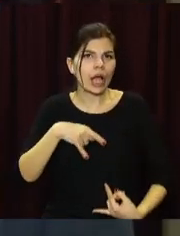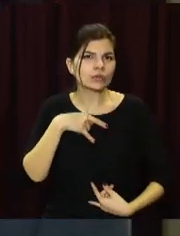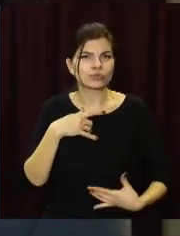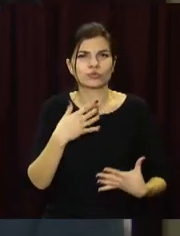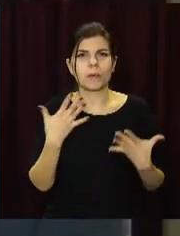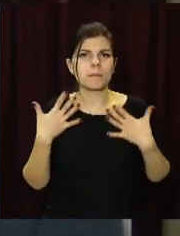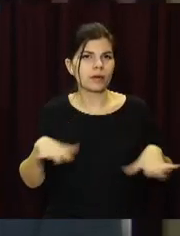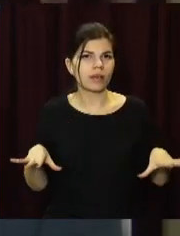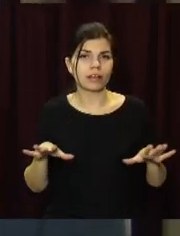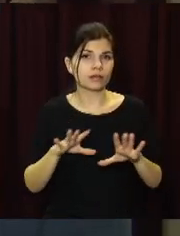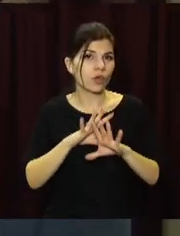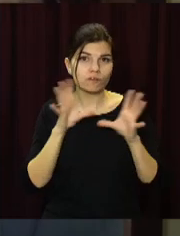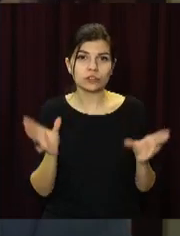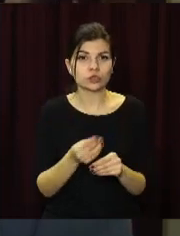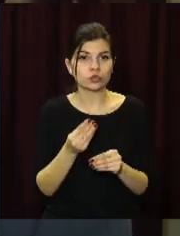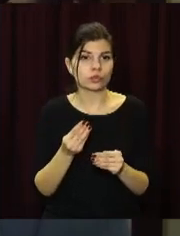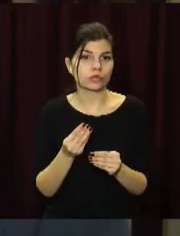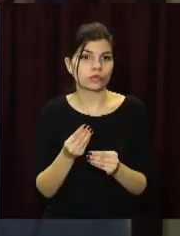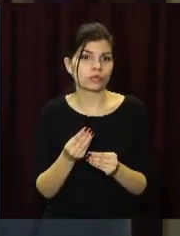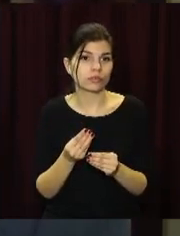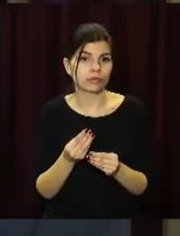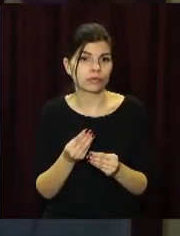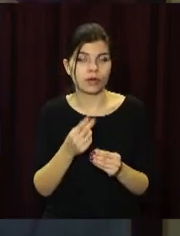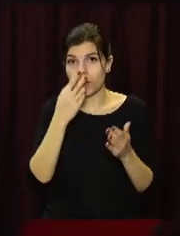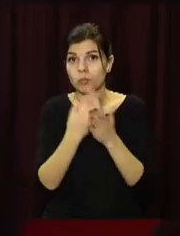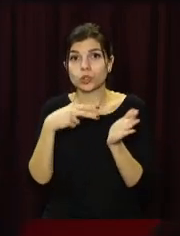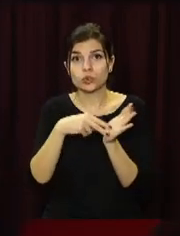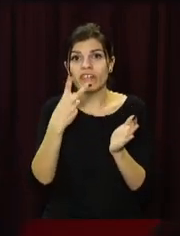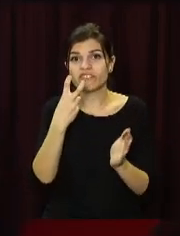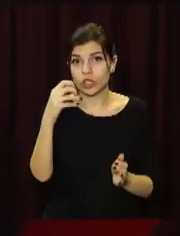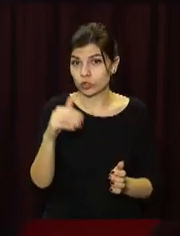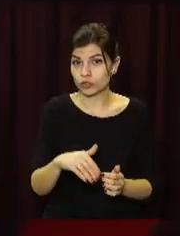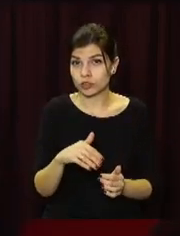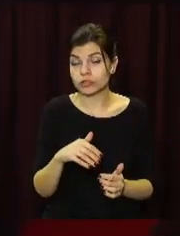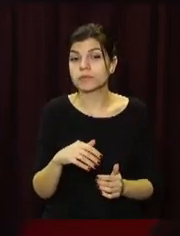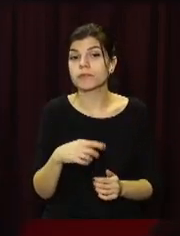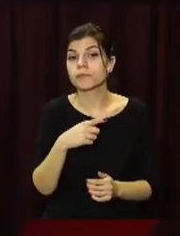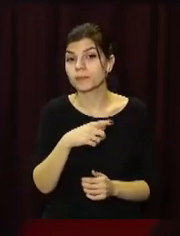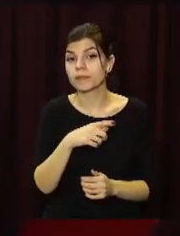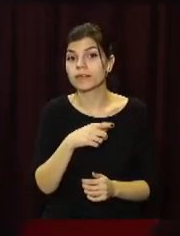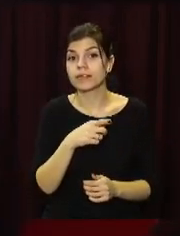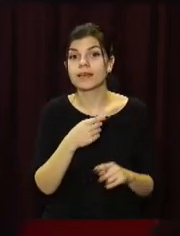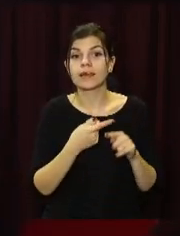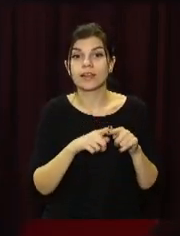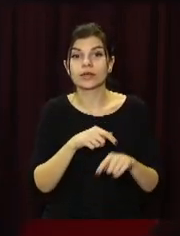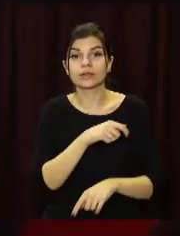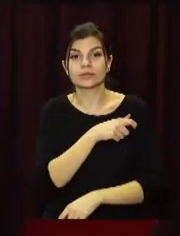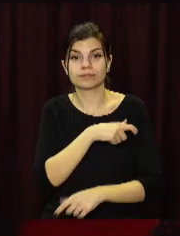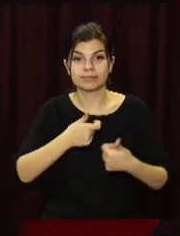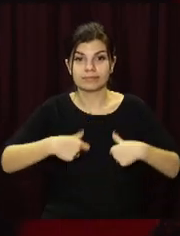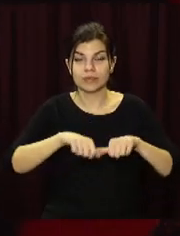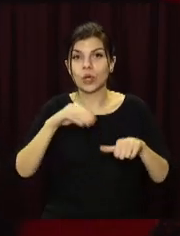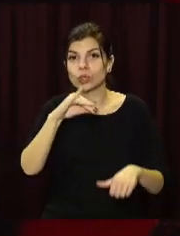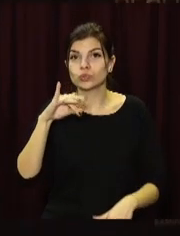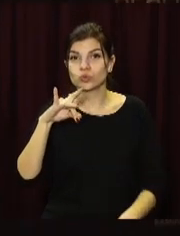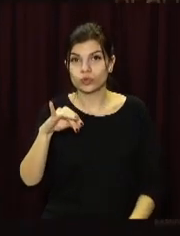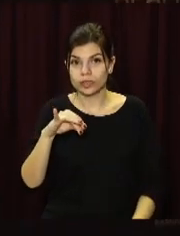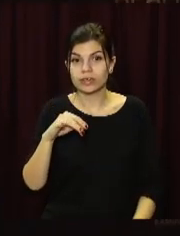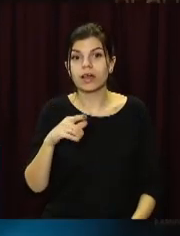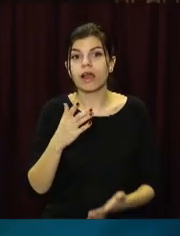Це все стоїть майже 10 тисяч. Кожен вихід на сцену оцінювала колегія журі. Критеріїв